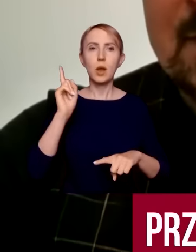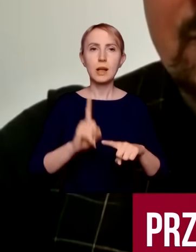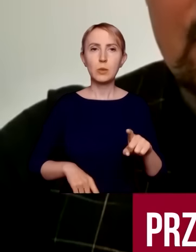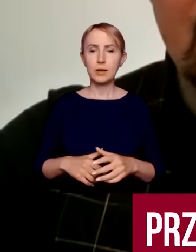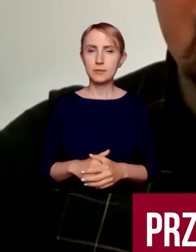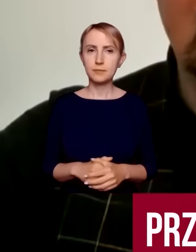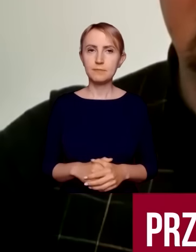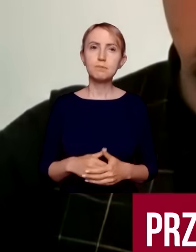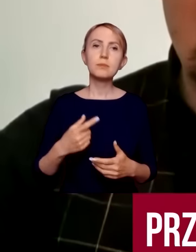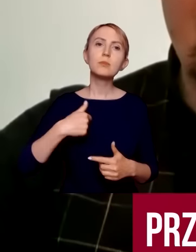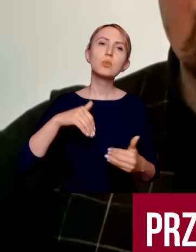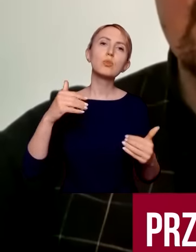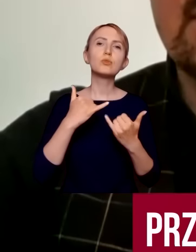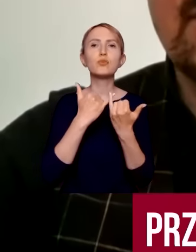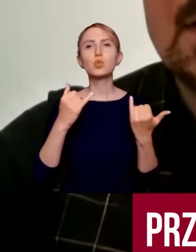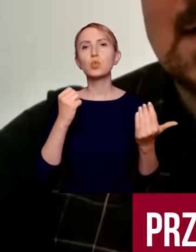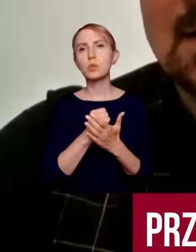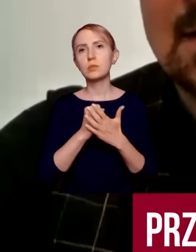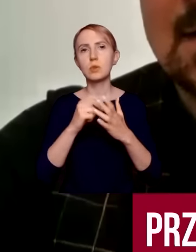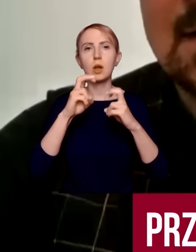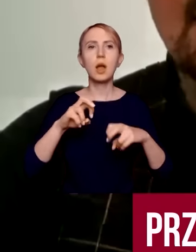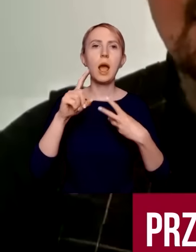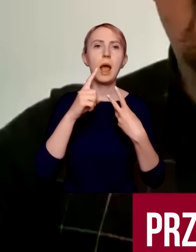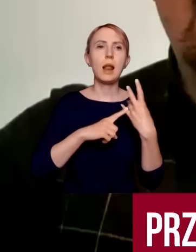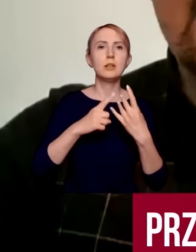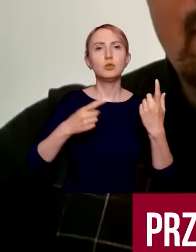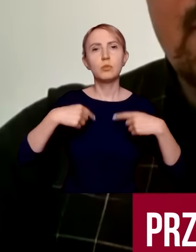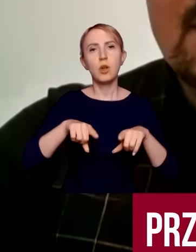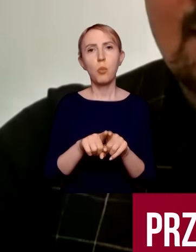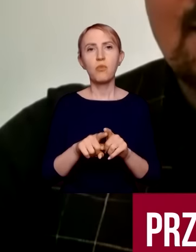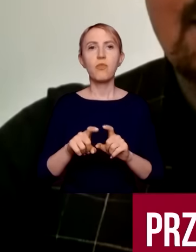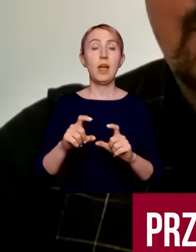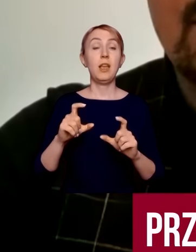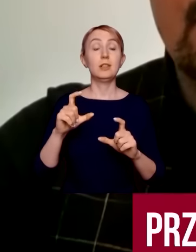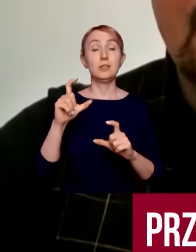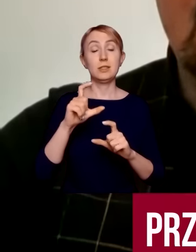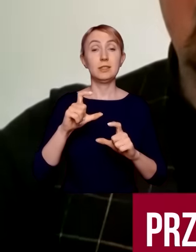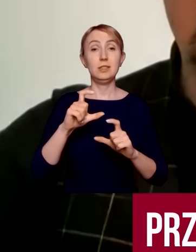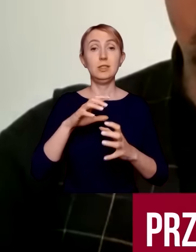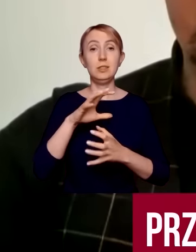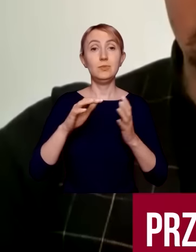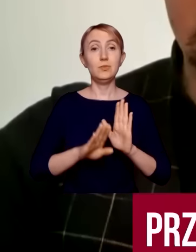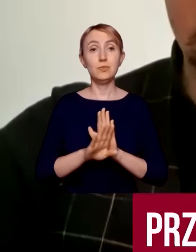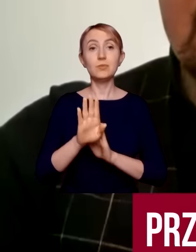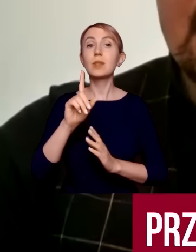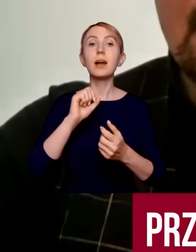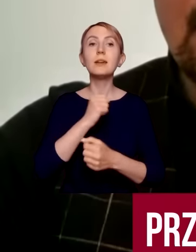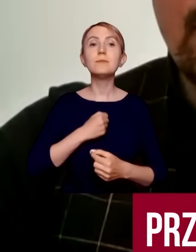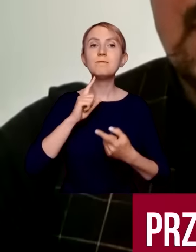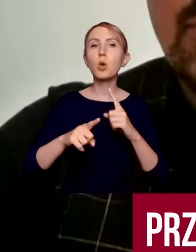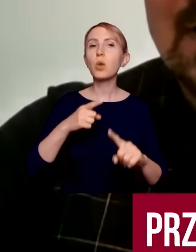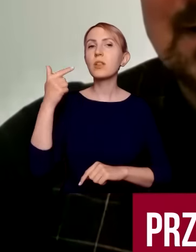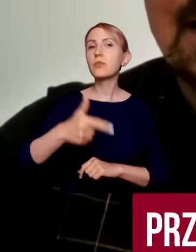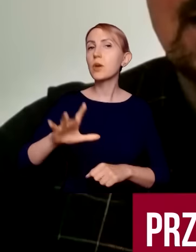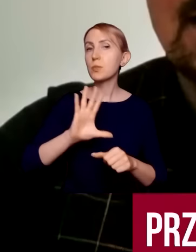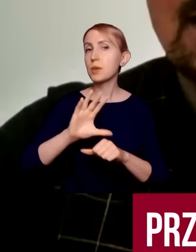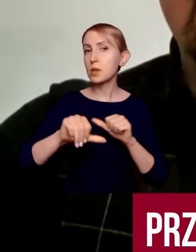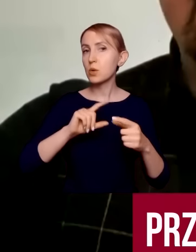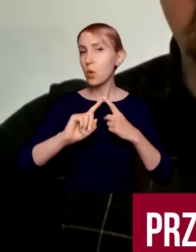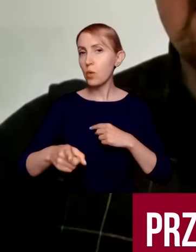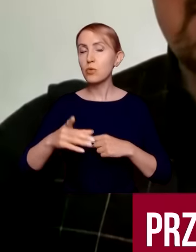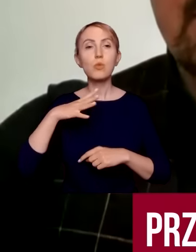to rozpatrywać w różnych kwestiach demograficznych, cywilizacyjnych, ale na pewno niestety ta polityka od 2015 roku była